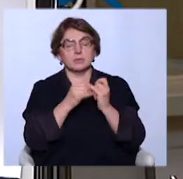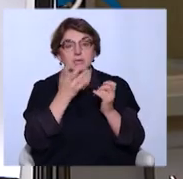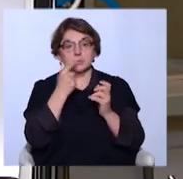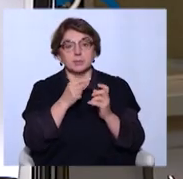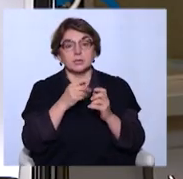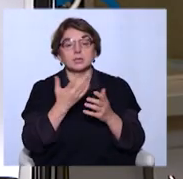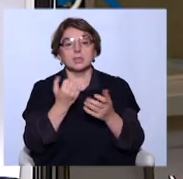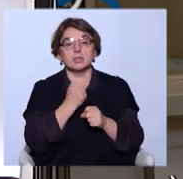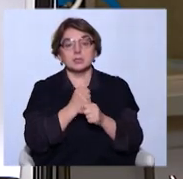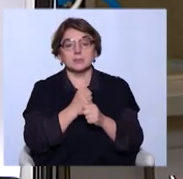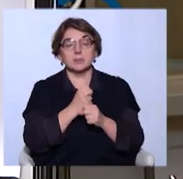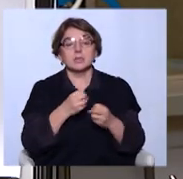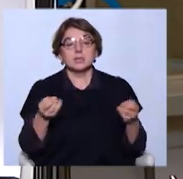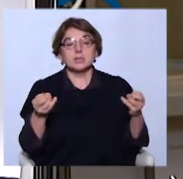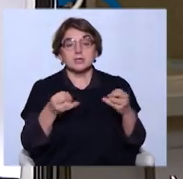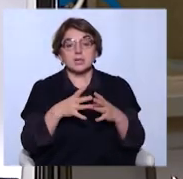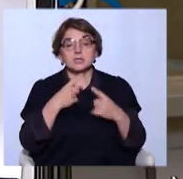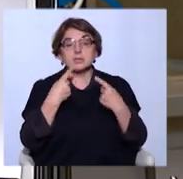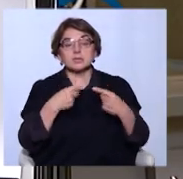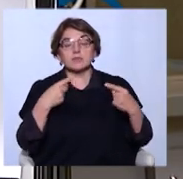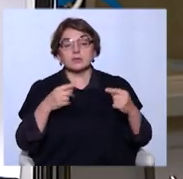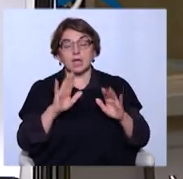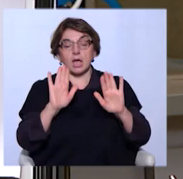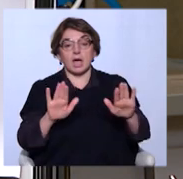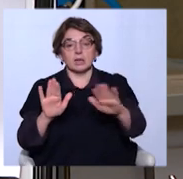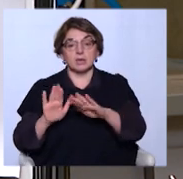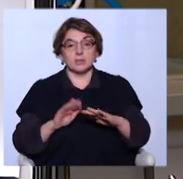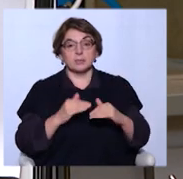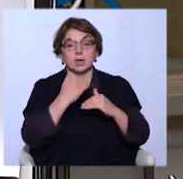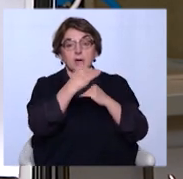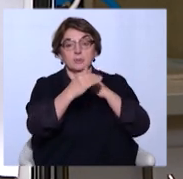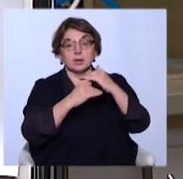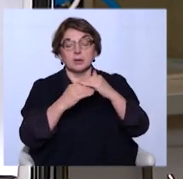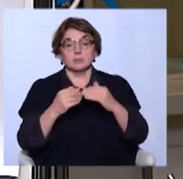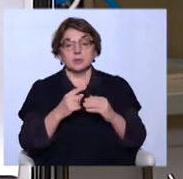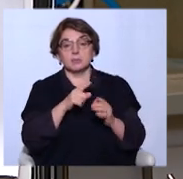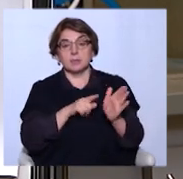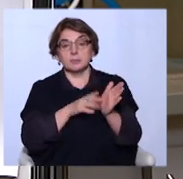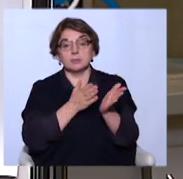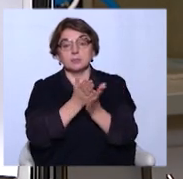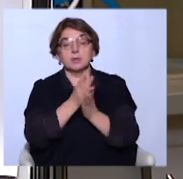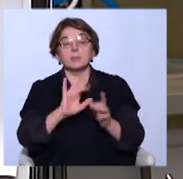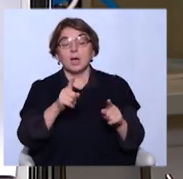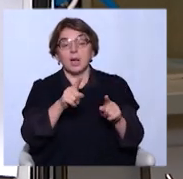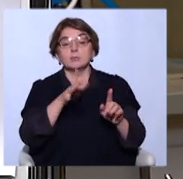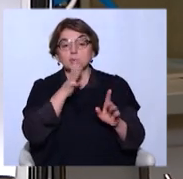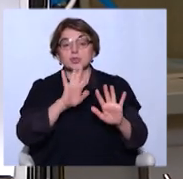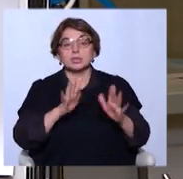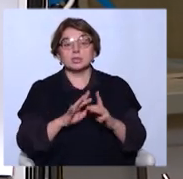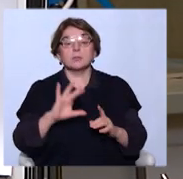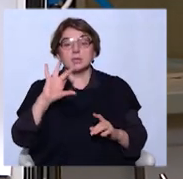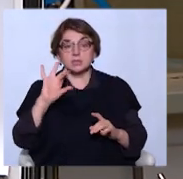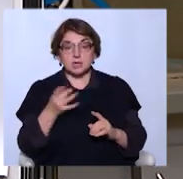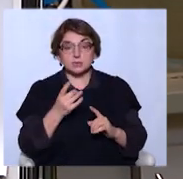შესაბამისად იქმნება სარეაქციო სისტემაში სხვადასხვა არე. ამ მიმართულებით მიმდინარეობს დაჟანგვა.